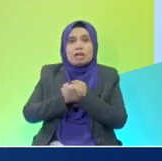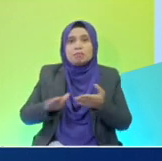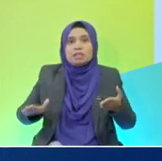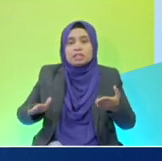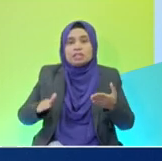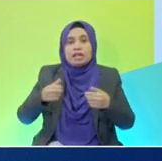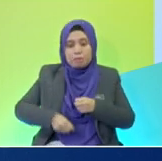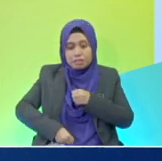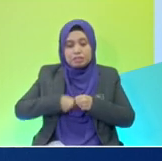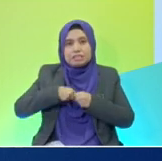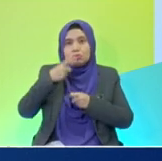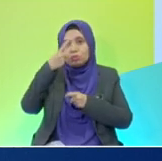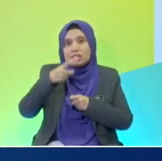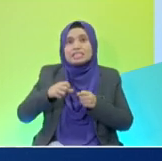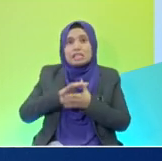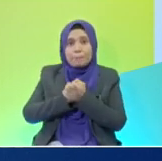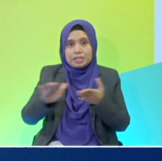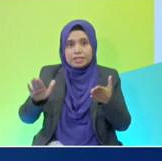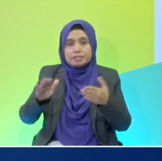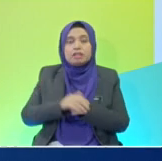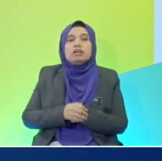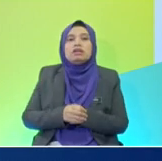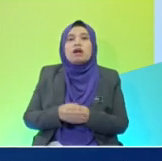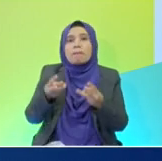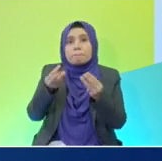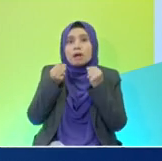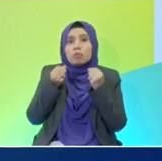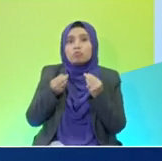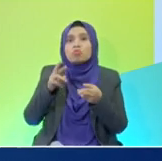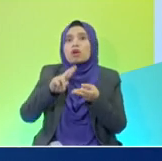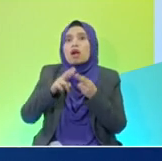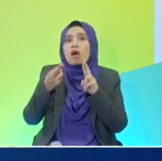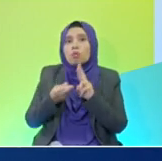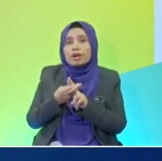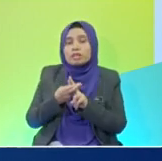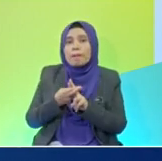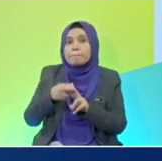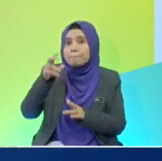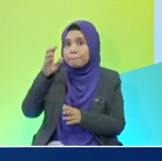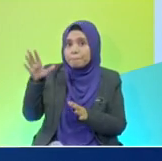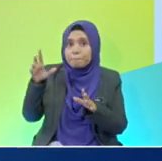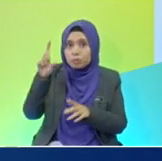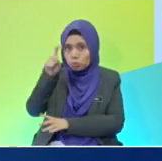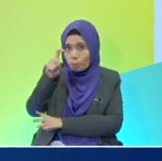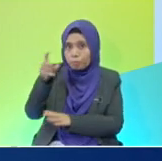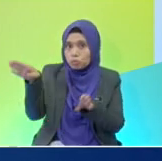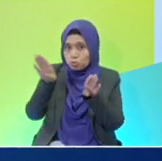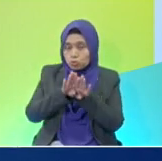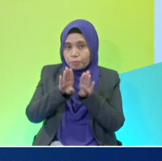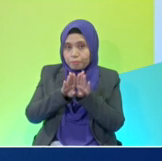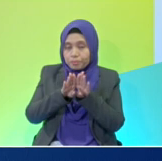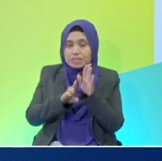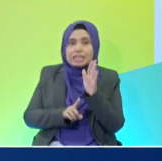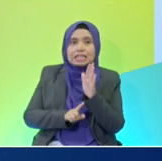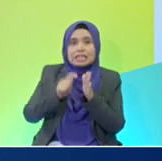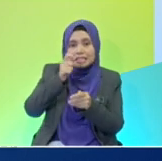Oke seterusnya meminta akan bersedia mematikan unit penyaman Udara setelah injak tekanan tinggi dan tekanan